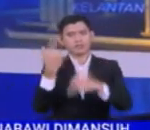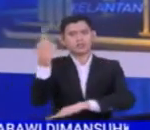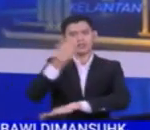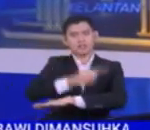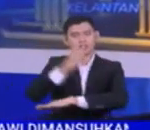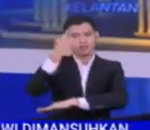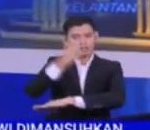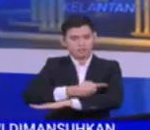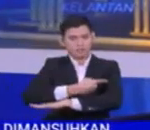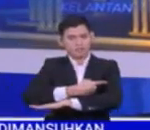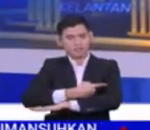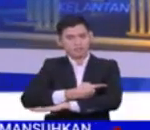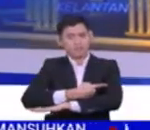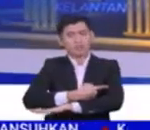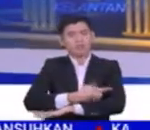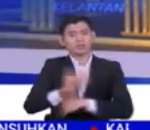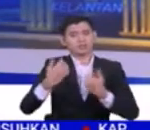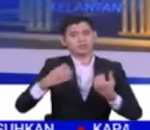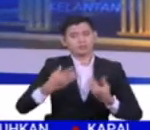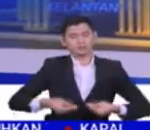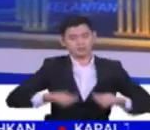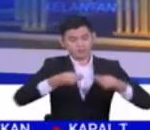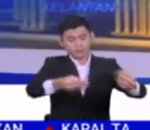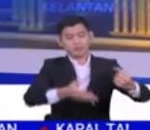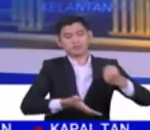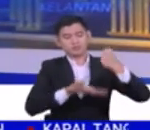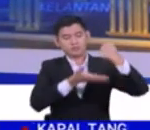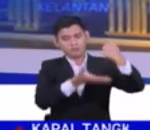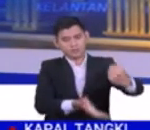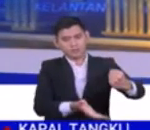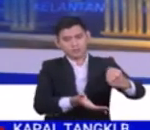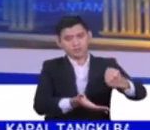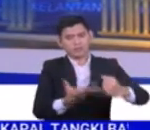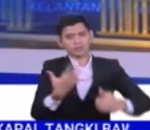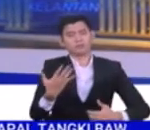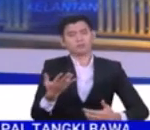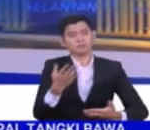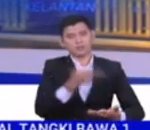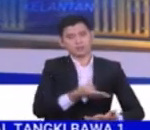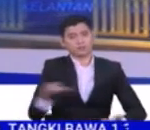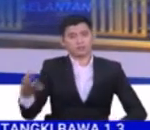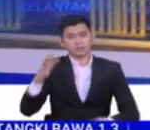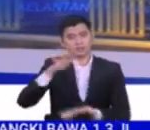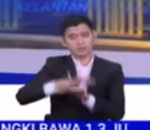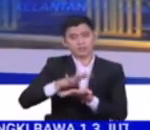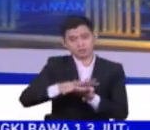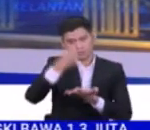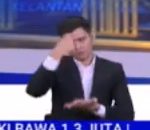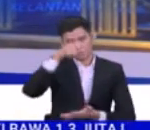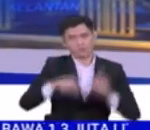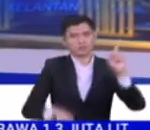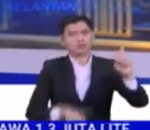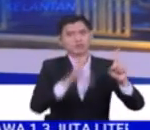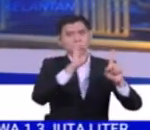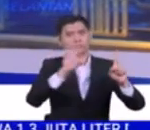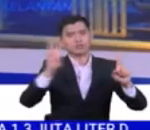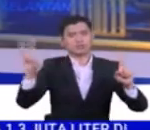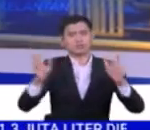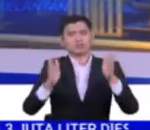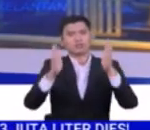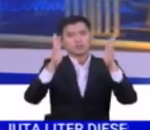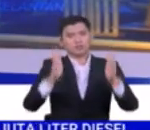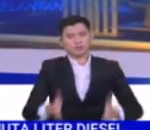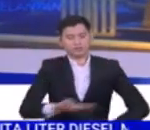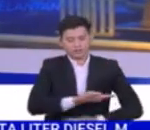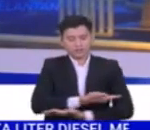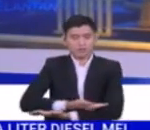bumijaya seni berat menyerahkan sumbangan kelengkapan ke sekolahan kepada 100 orang anak yatim dan golongan us Navy